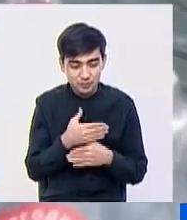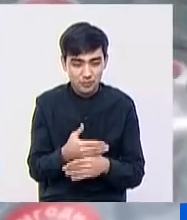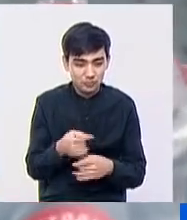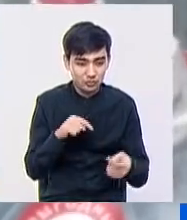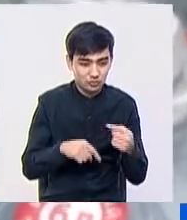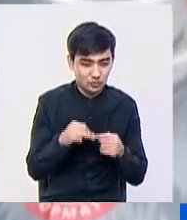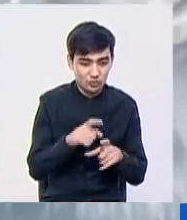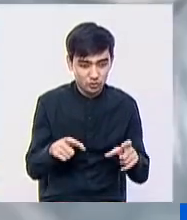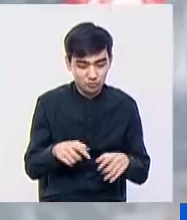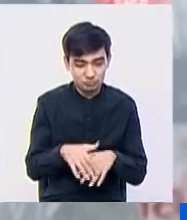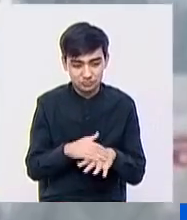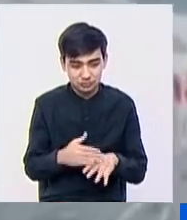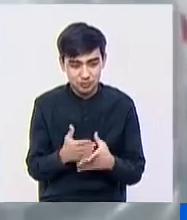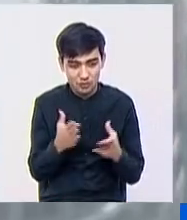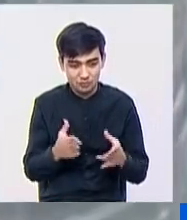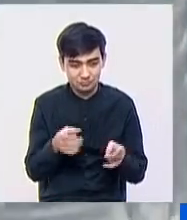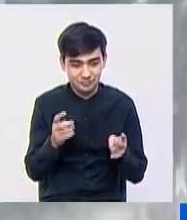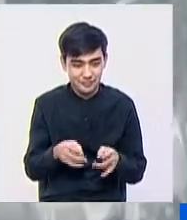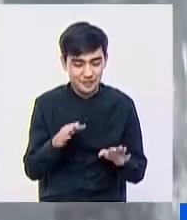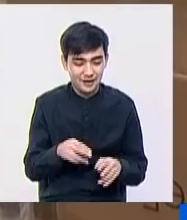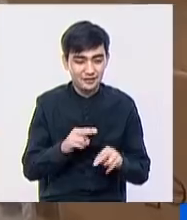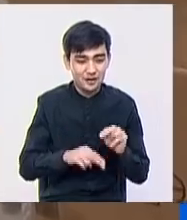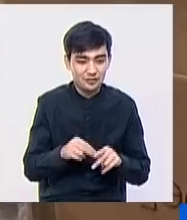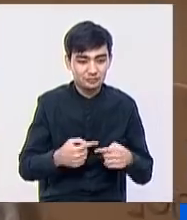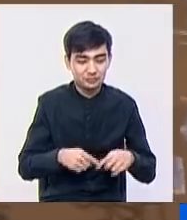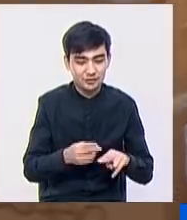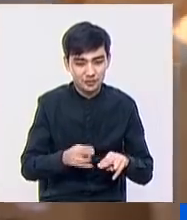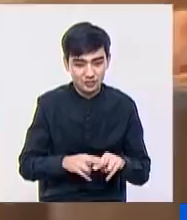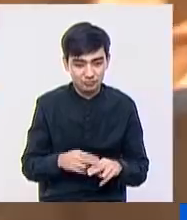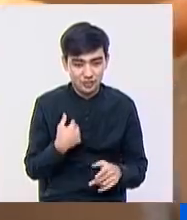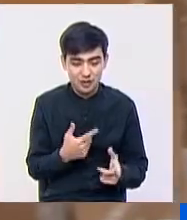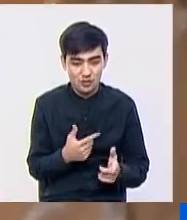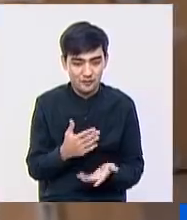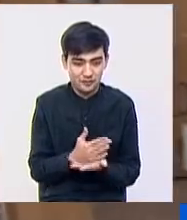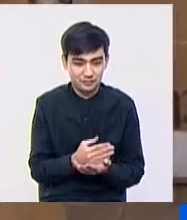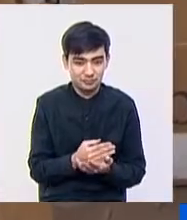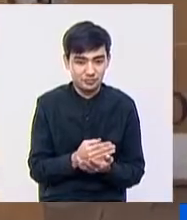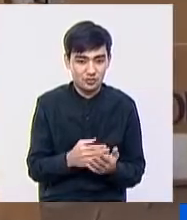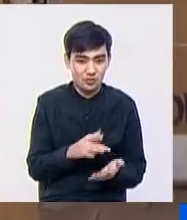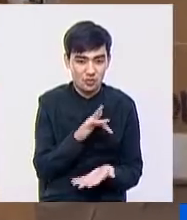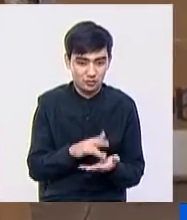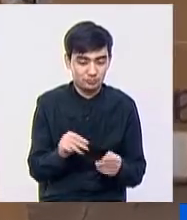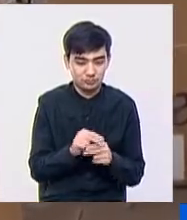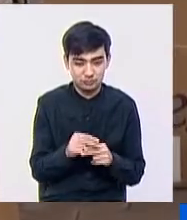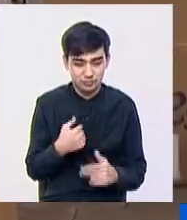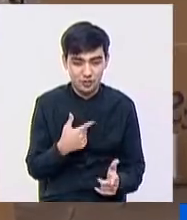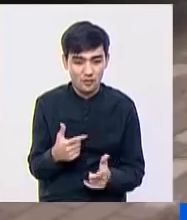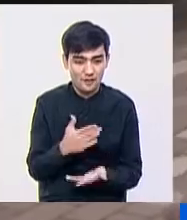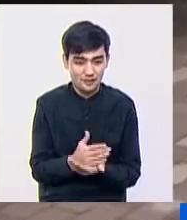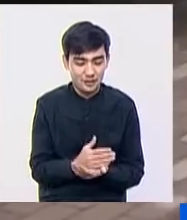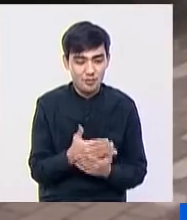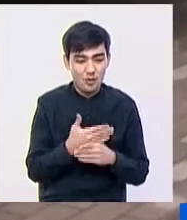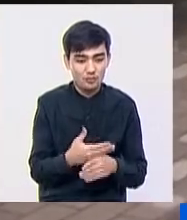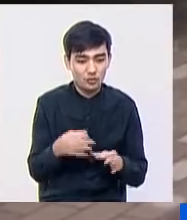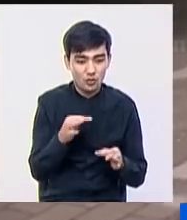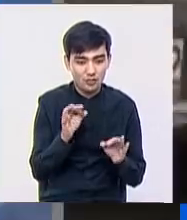Люди сплотились вокруг большой беды. Строительная отрасль объявила о готовности восстанавливать город. Аскар Миндыбаев расскажет о помощи в